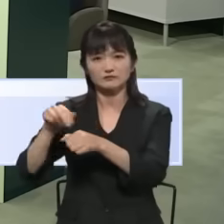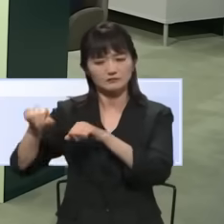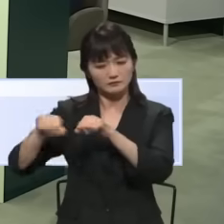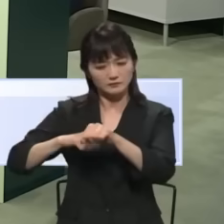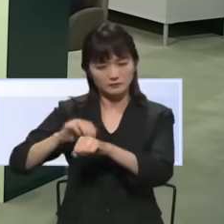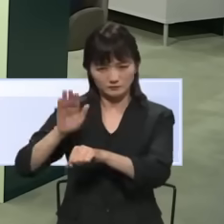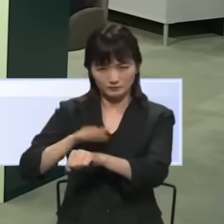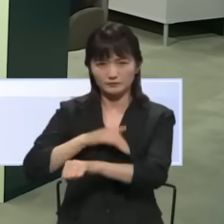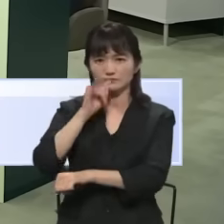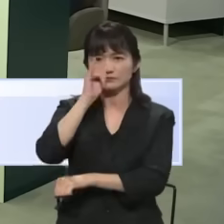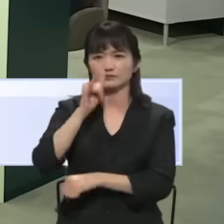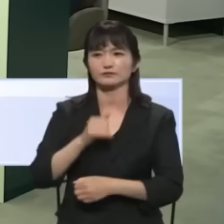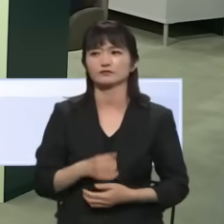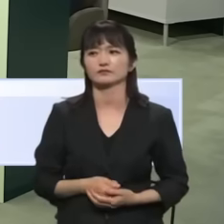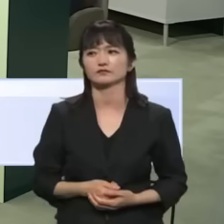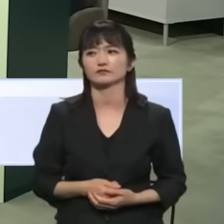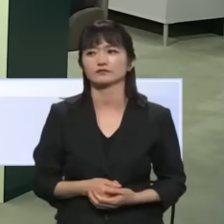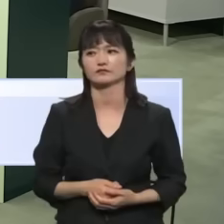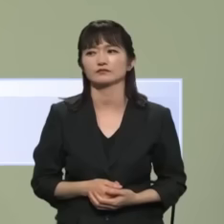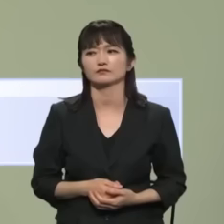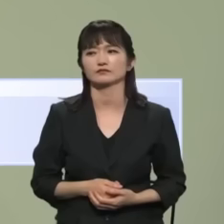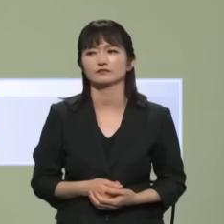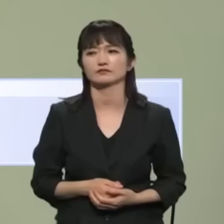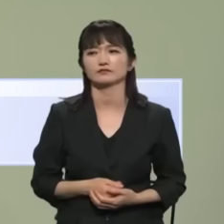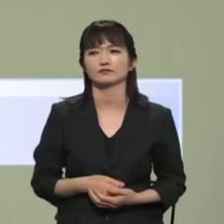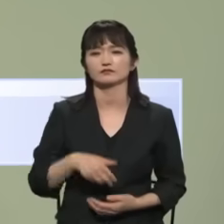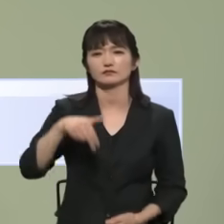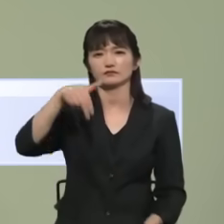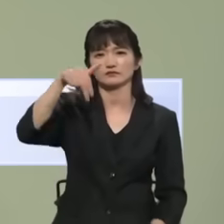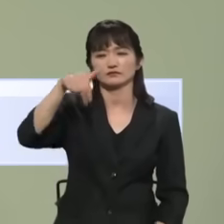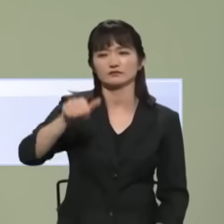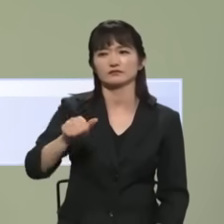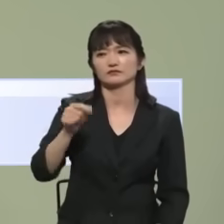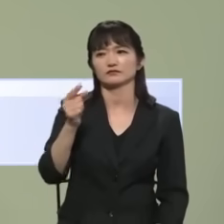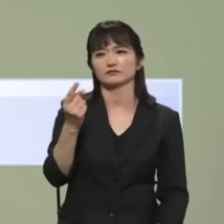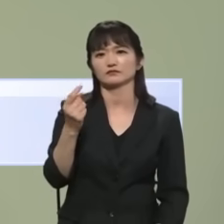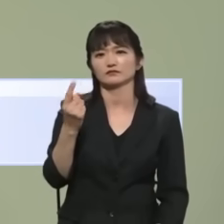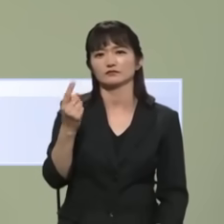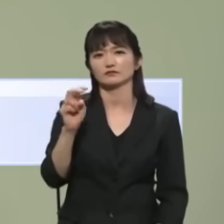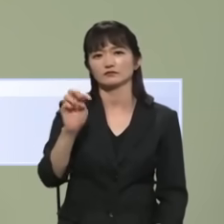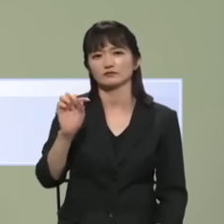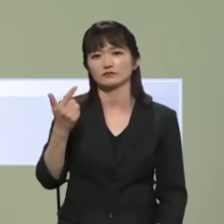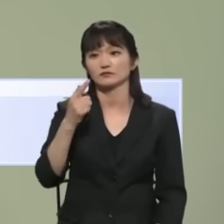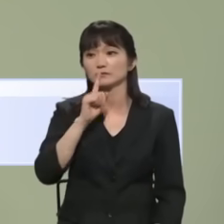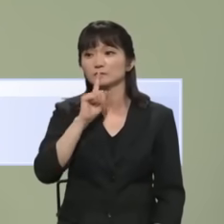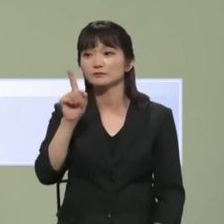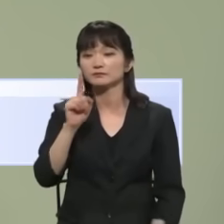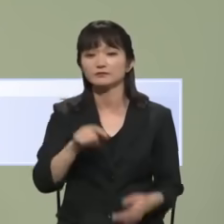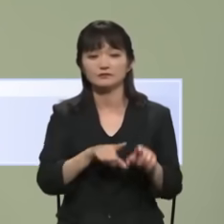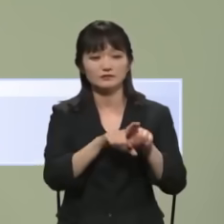있었다라는 거죠네 주민씨는 이제 이야기하는 부분이 일반학급에서